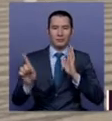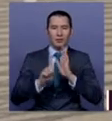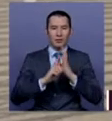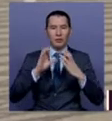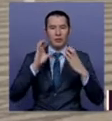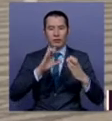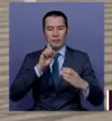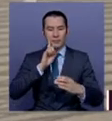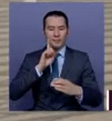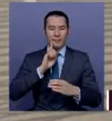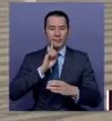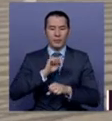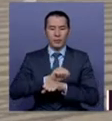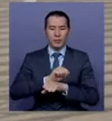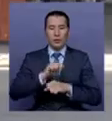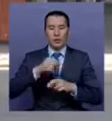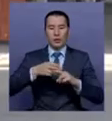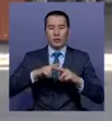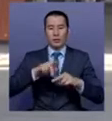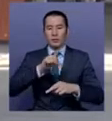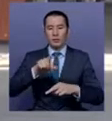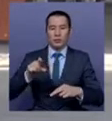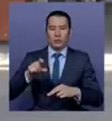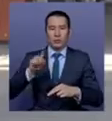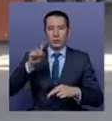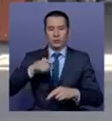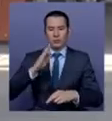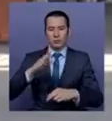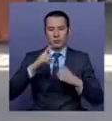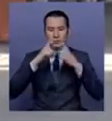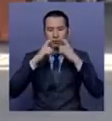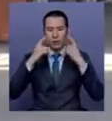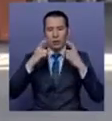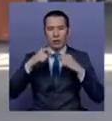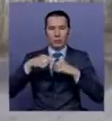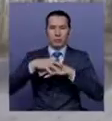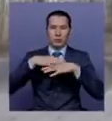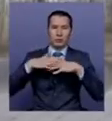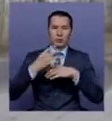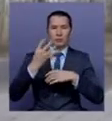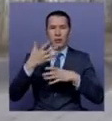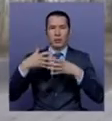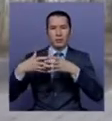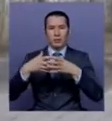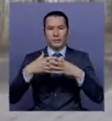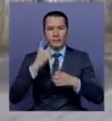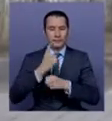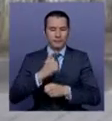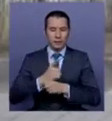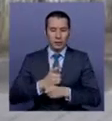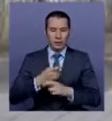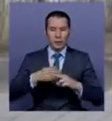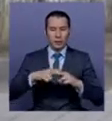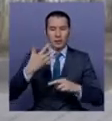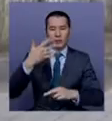бермек. Жолаушылардан бетперде тағу талап етіледі. Көшеде 3 адамнан артық топтасуға болмайды. Мемлекеттік қызметшілердің